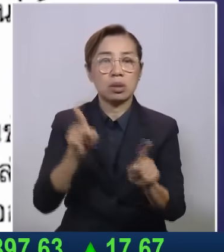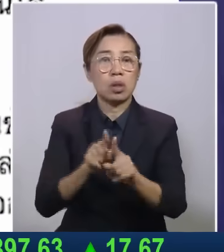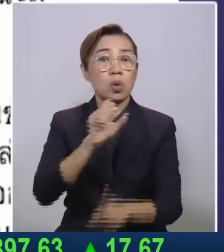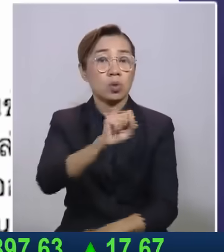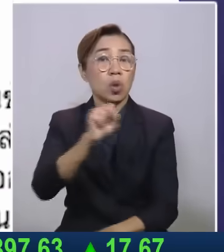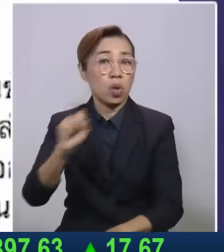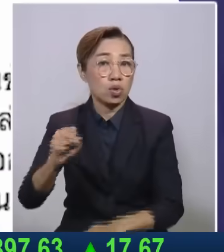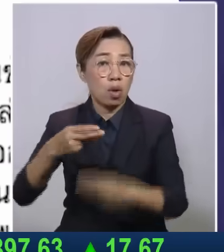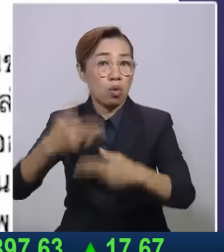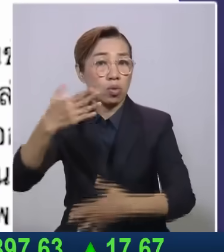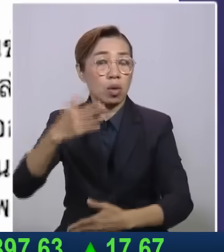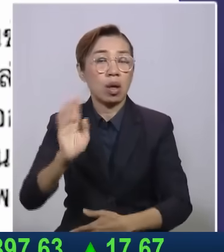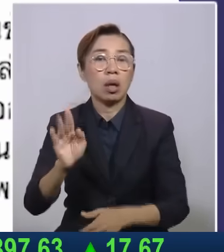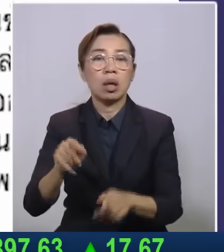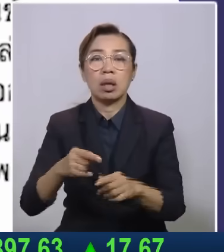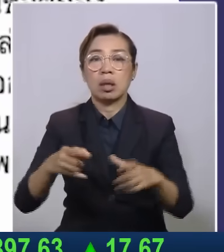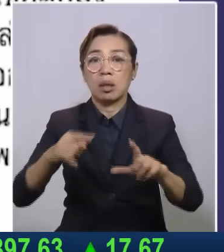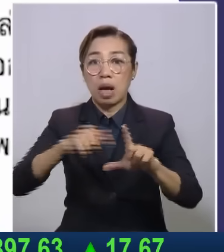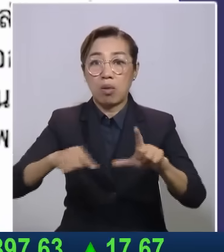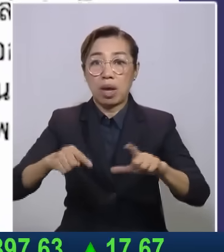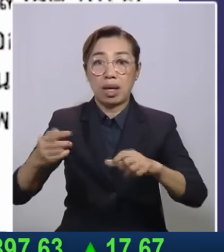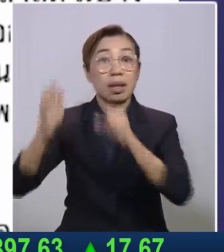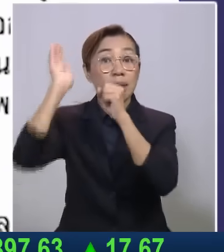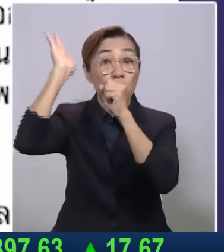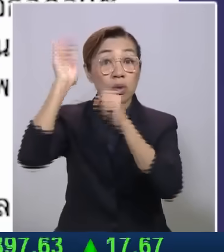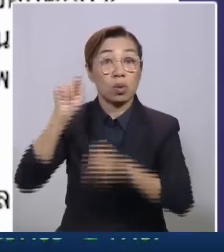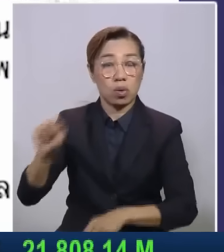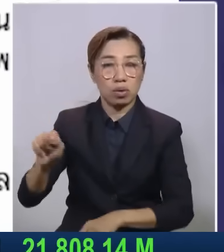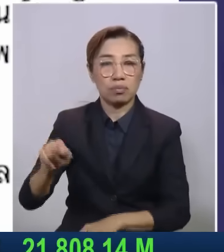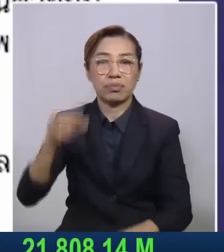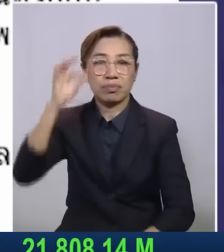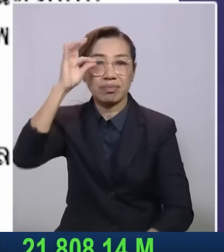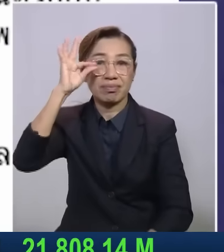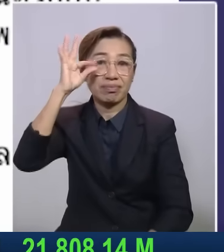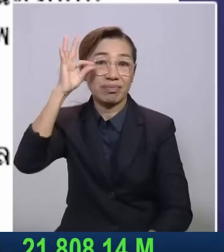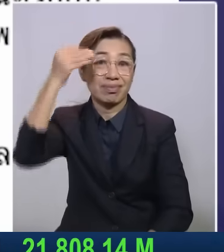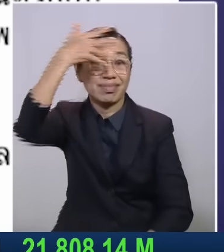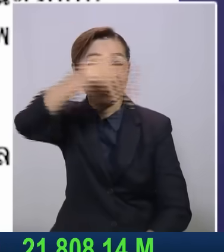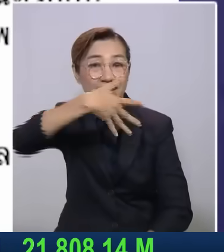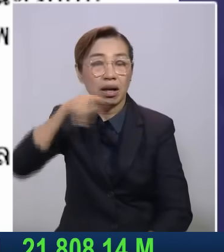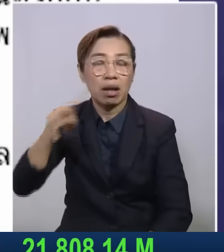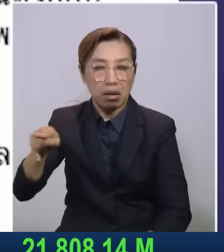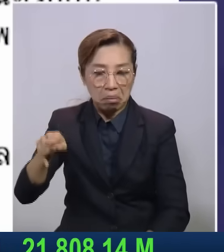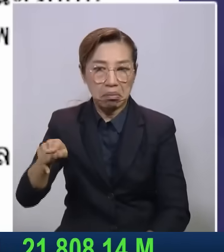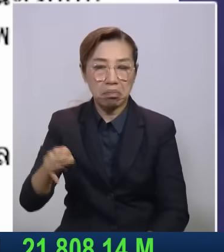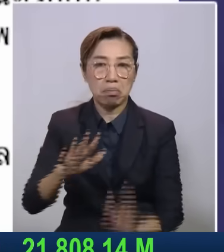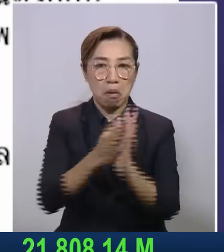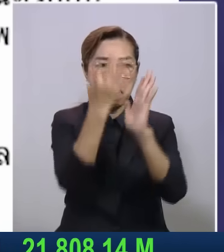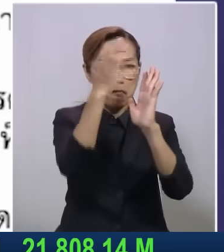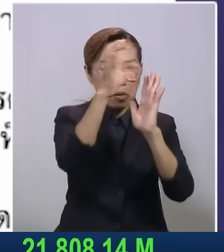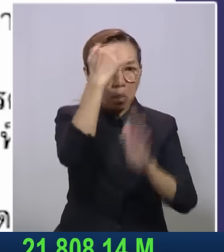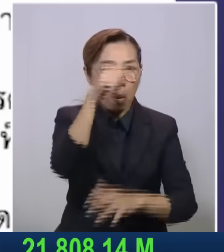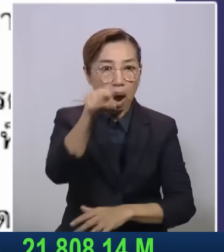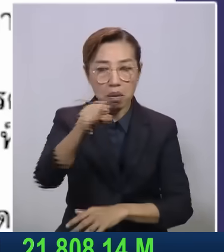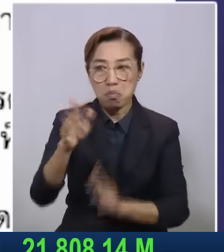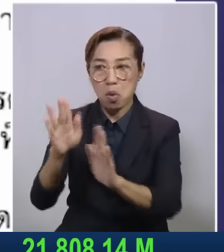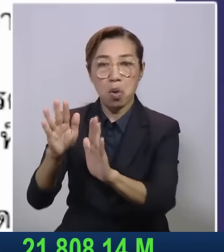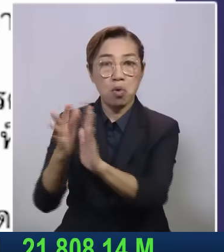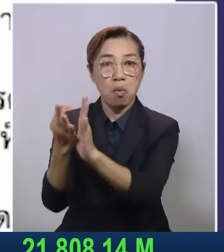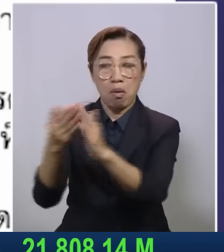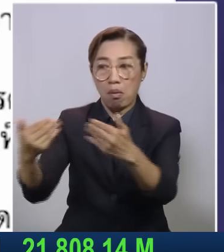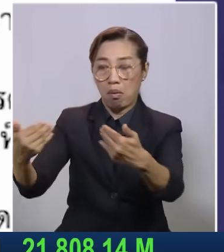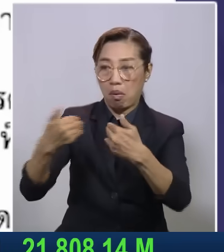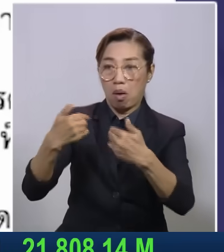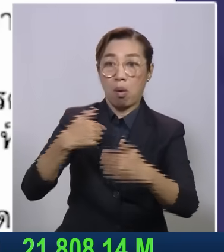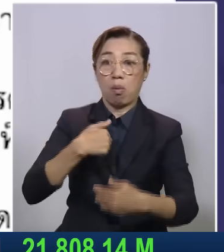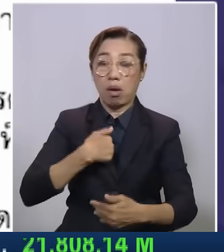สสบัญชีรายชื่อโฆษกพรคเ้าไกลเนี่ยออกมาชี้แจงผ่าน Facebookนะนะครับหลังจากที่มีบางเพจเนี่ยกล่าวหาว่าเป็นหนึ่งในส.ส